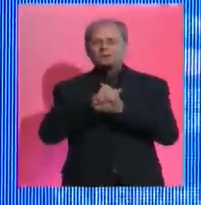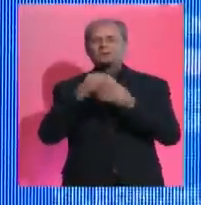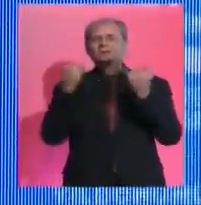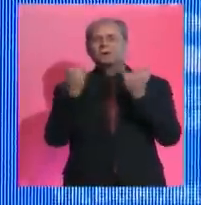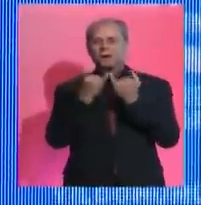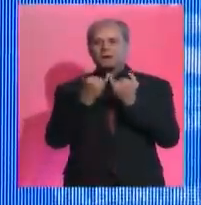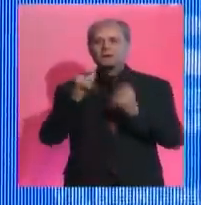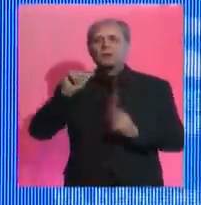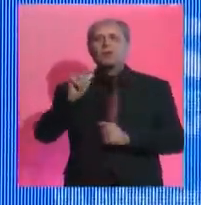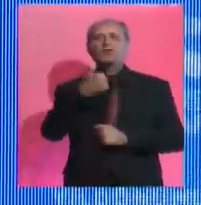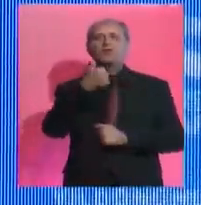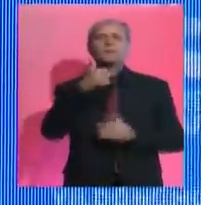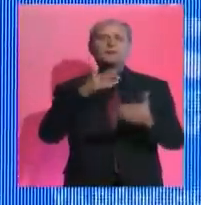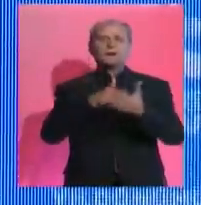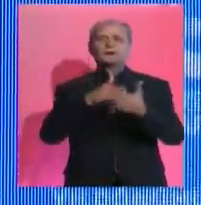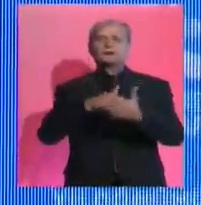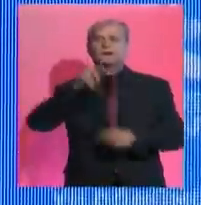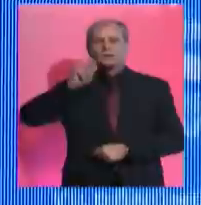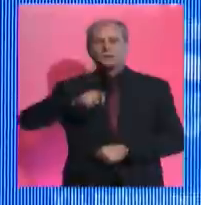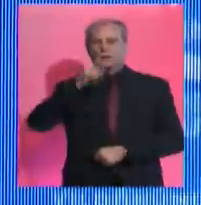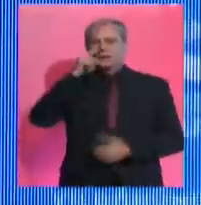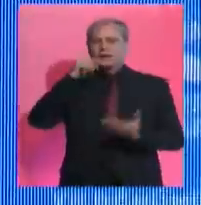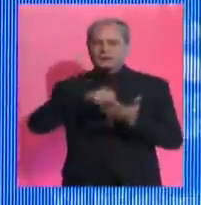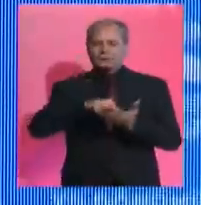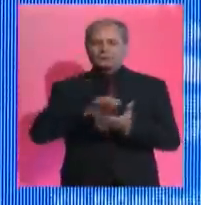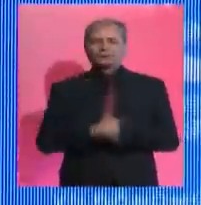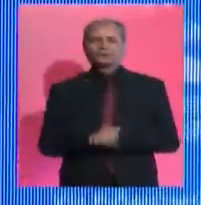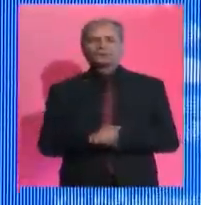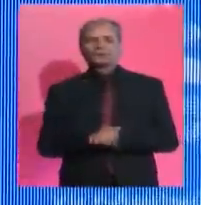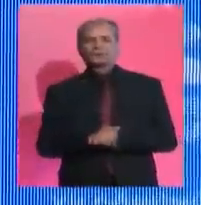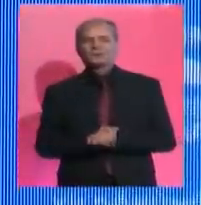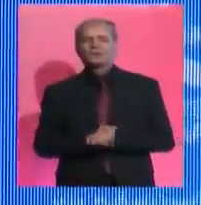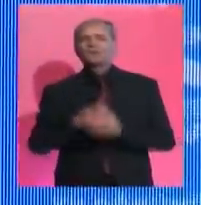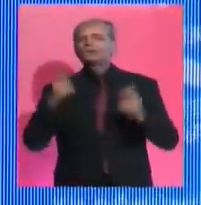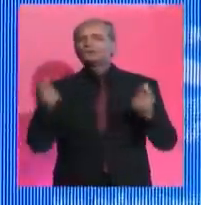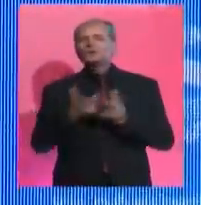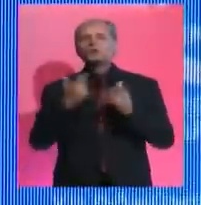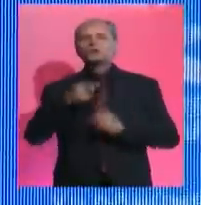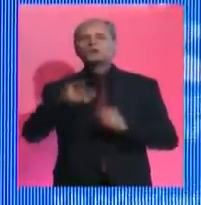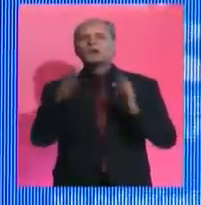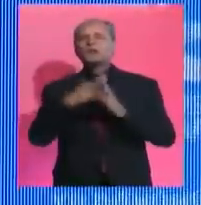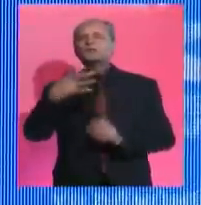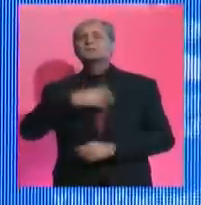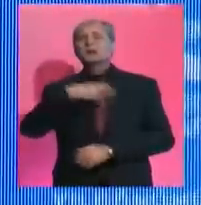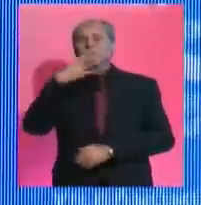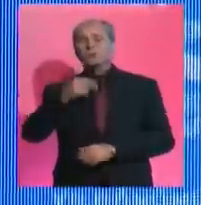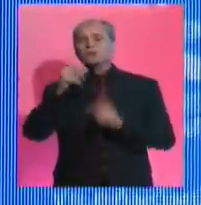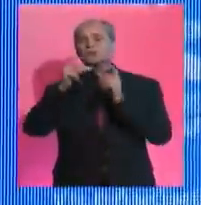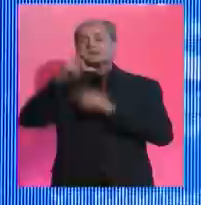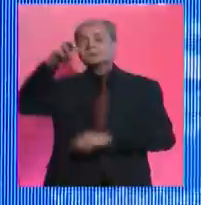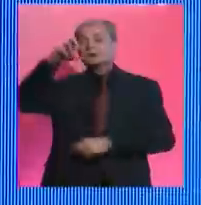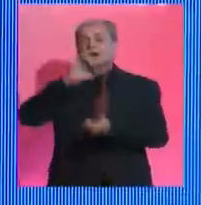kardeşliğin en önemli katkılar yapacağına yürekten inanıyorum toplantının ev sahibi olan Saadet